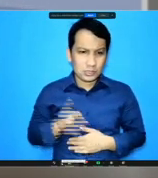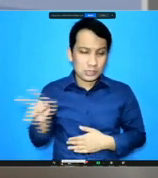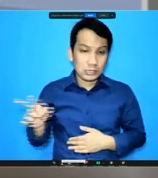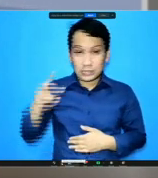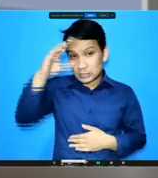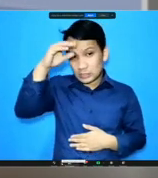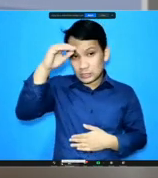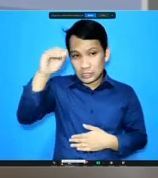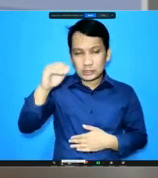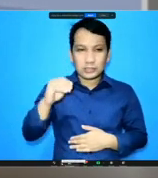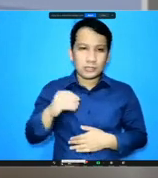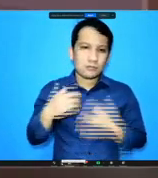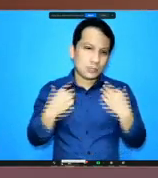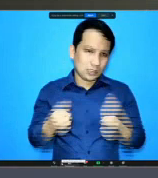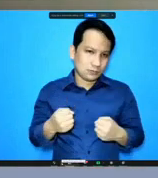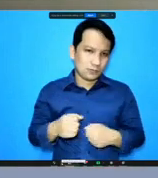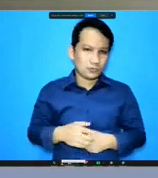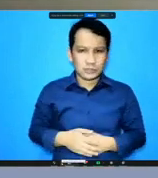siya sa akin.